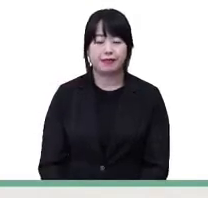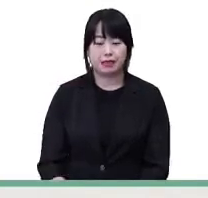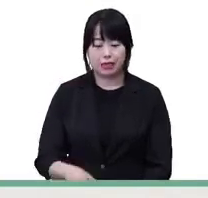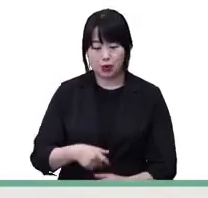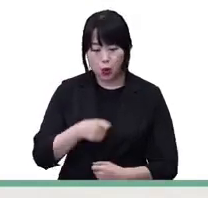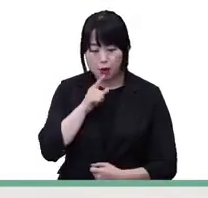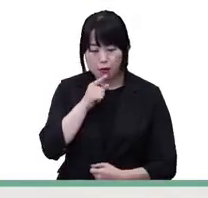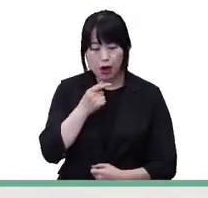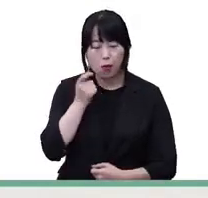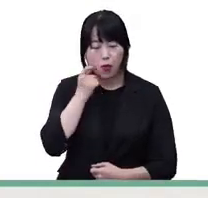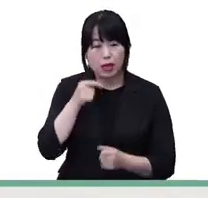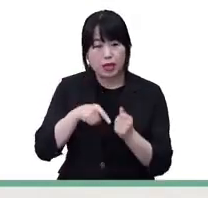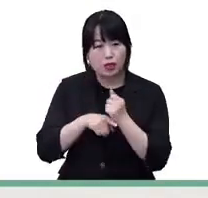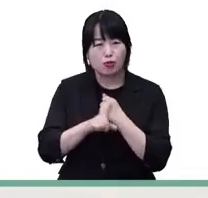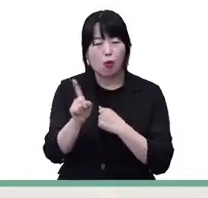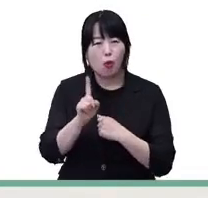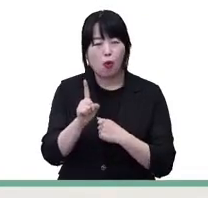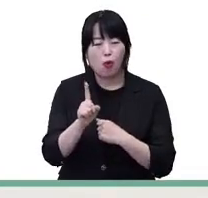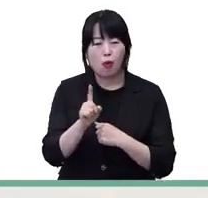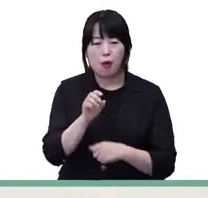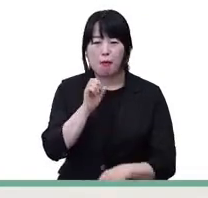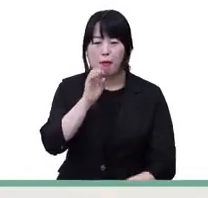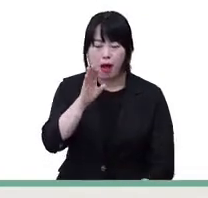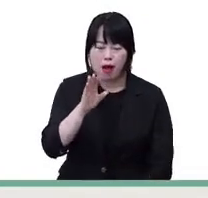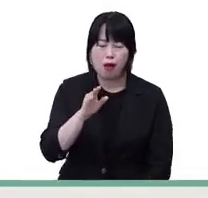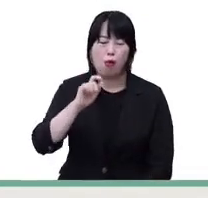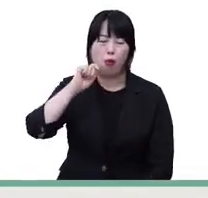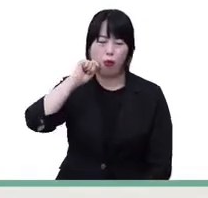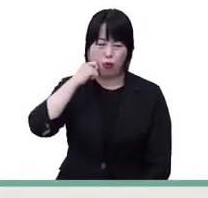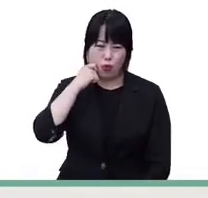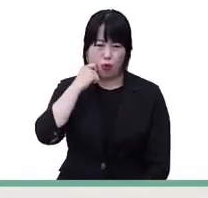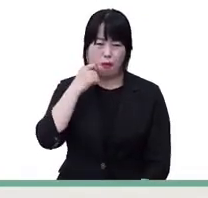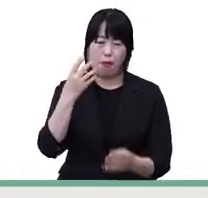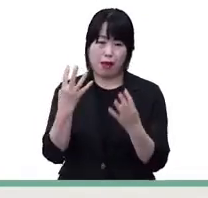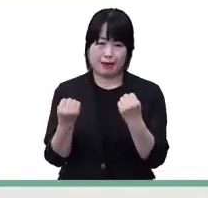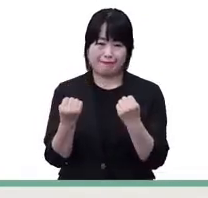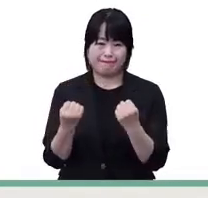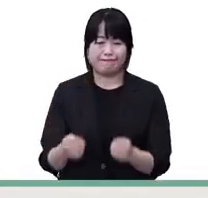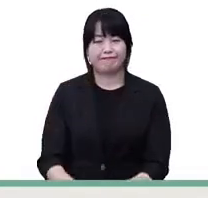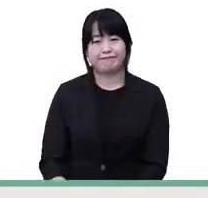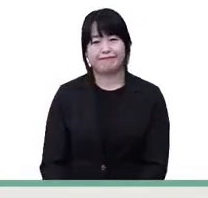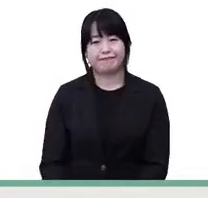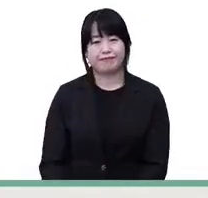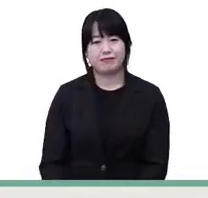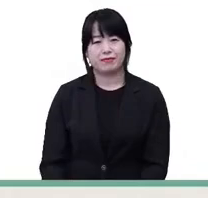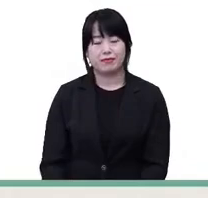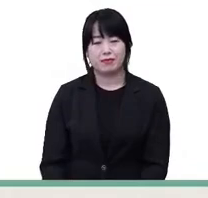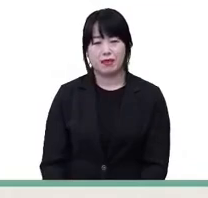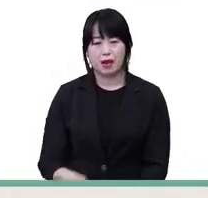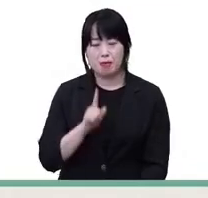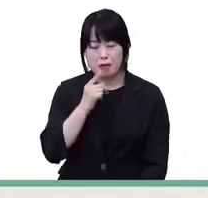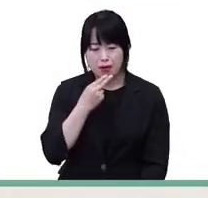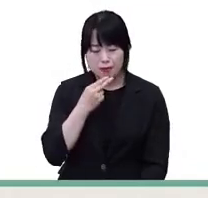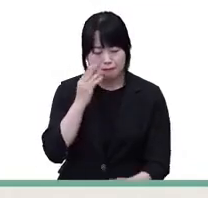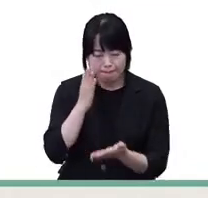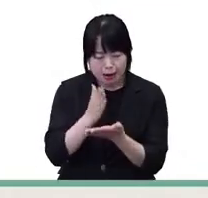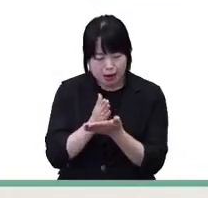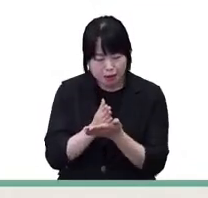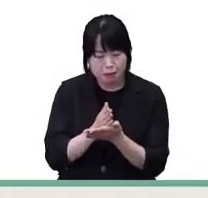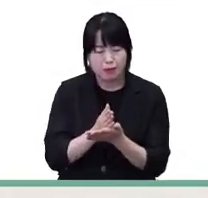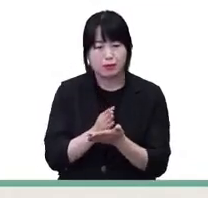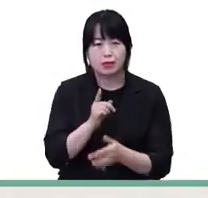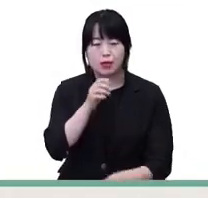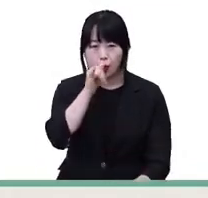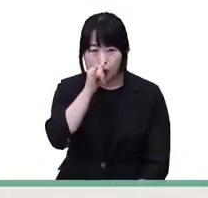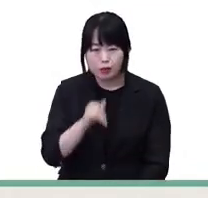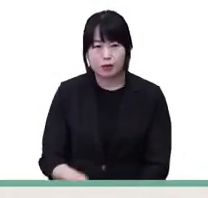말하는 게 오히려 더 어려워하는 그런 경우가 많죠. 말하지 말라고 했다고 한다든지,